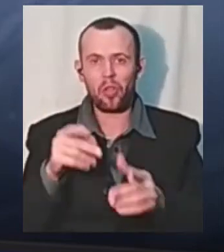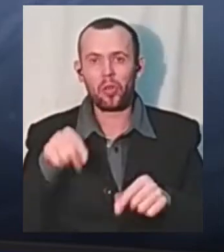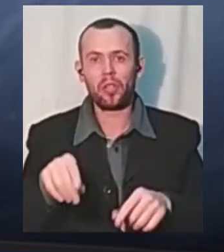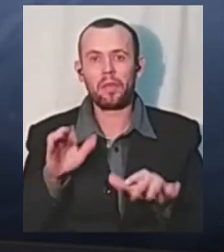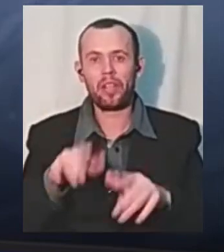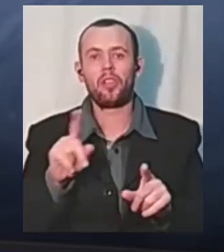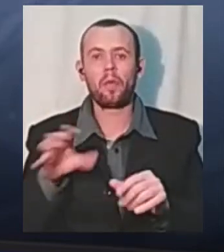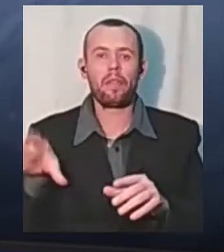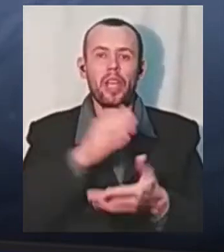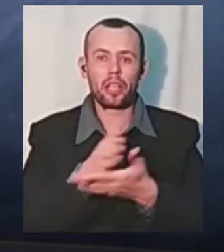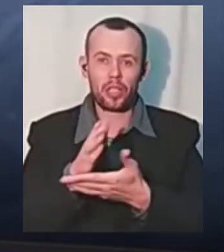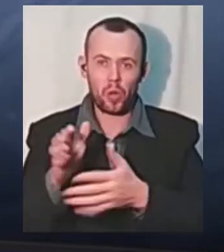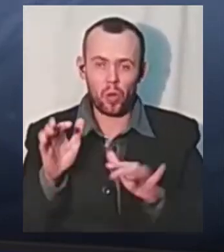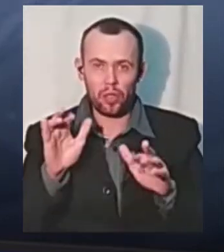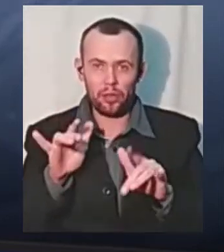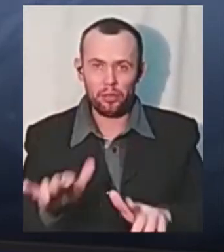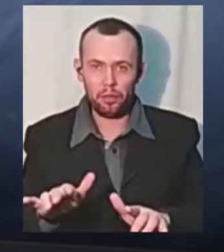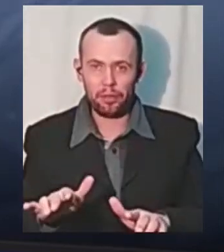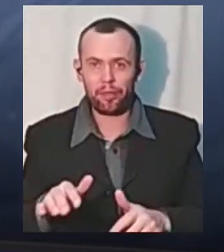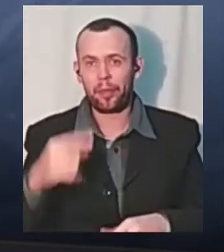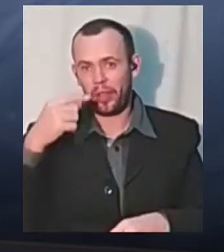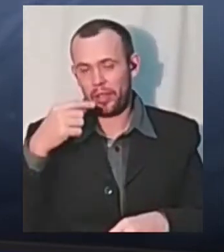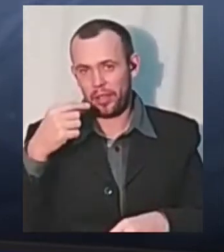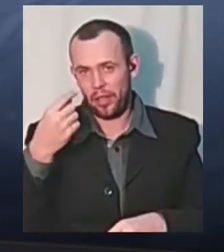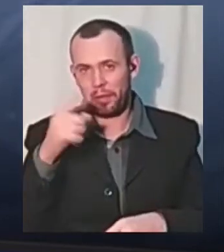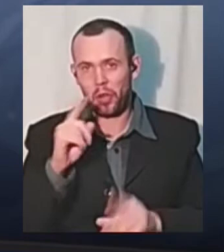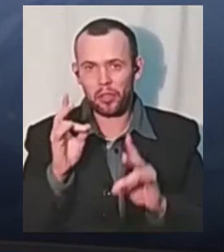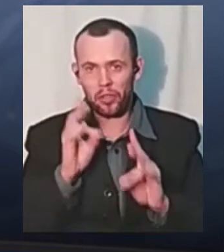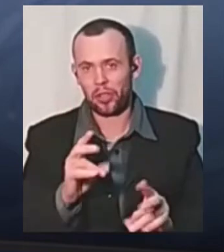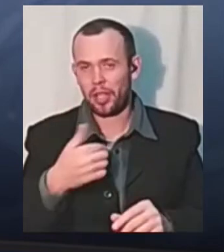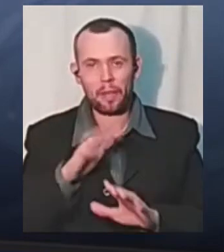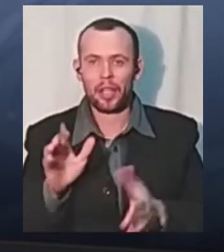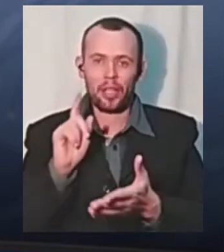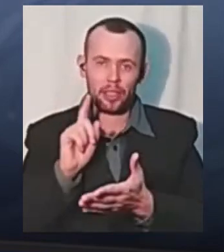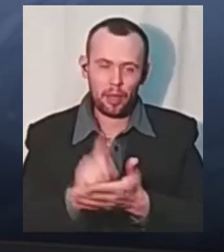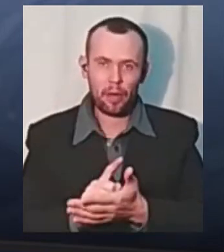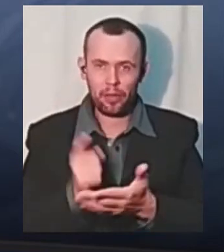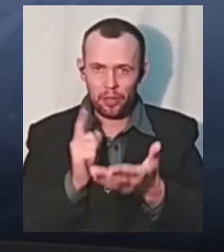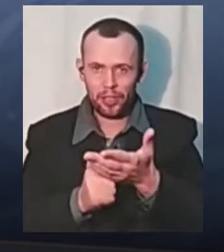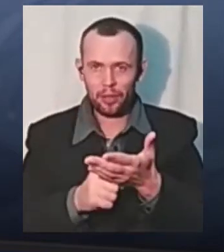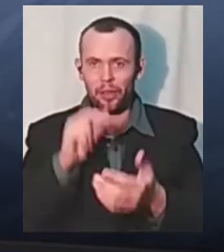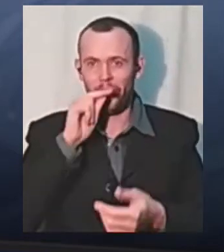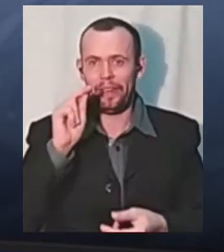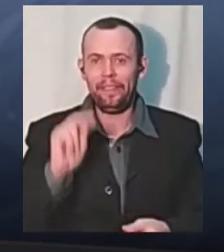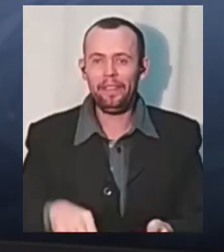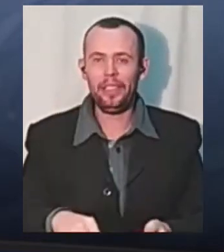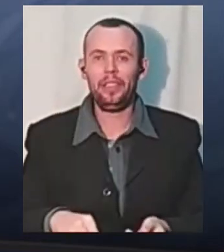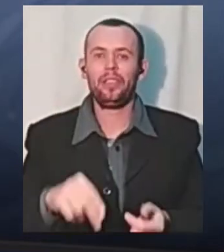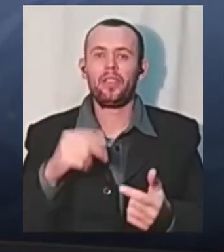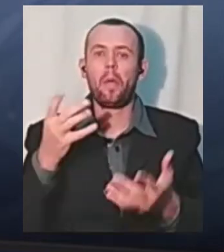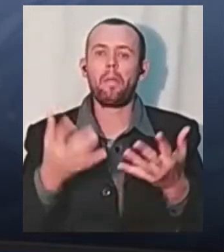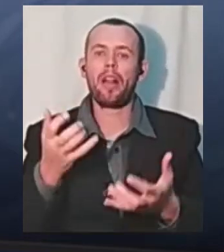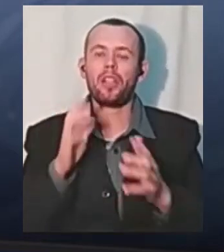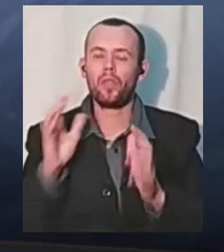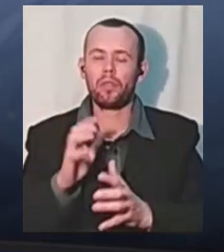категорії справ особа, що відшкодовує шкоду, вона не зобов'язана доводити вину балансоутримувача. Він